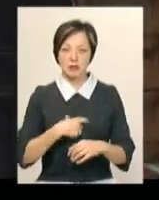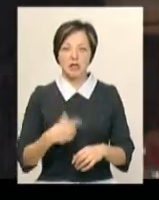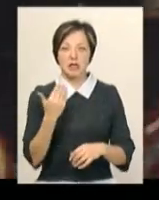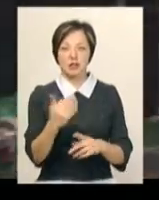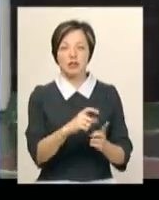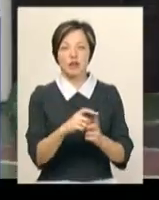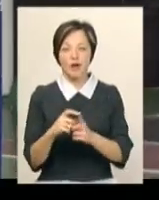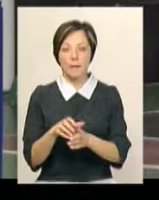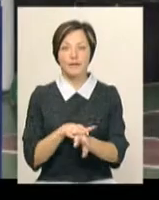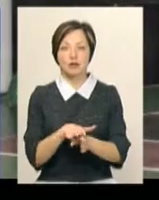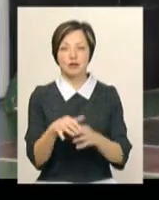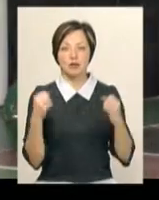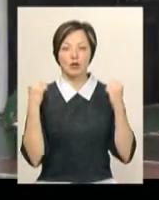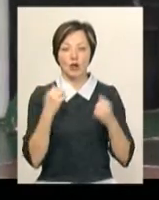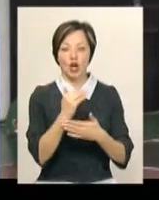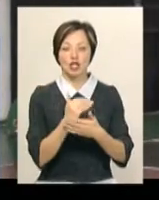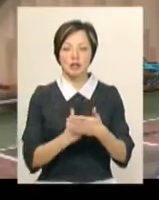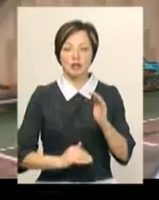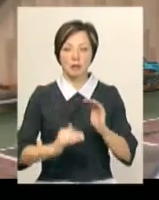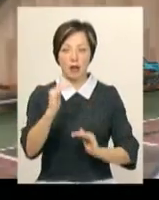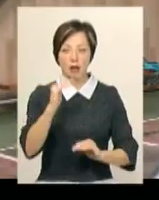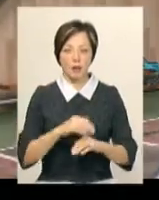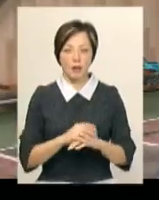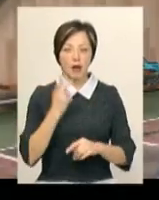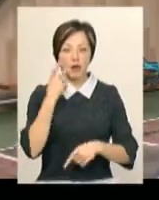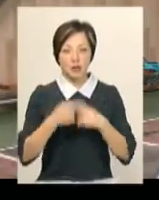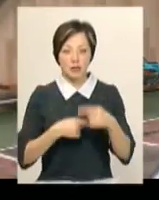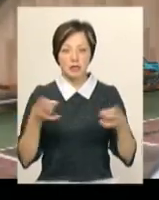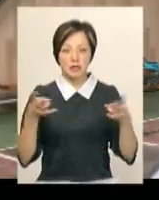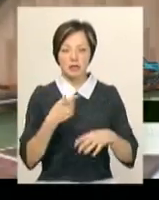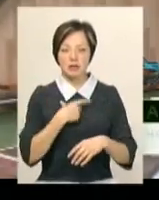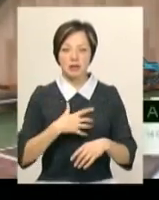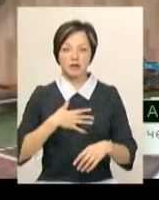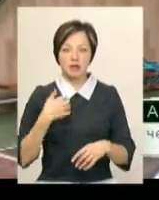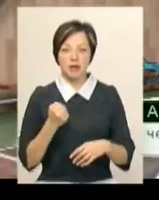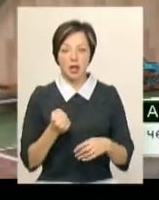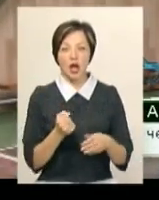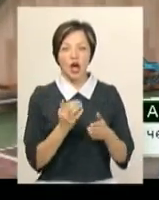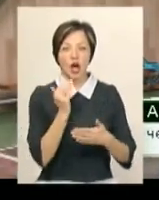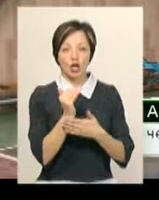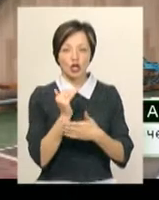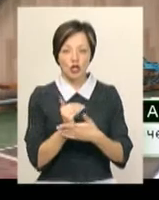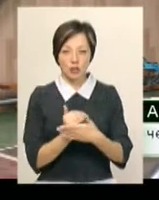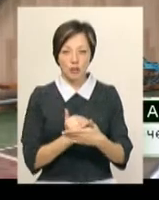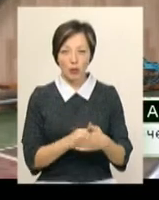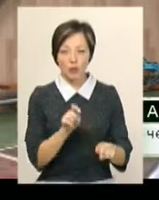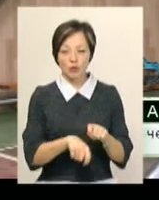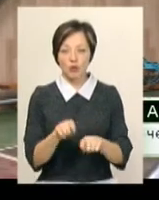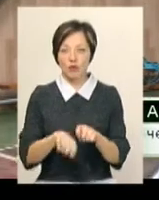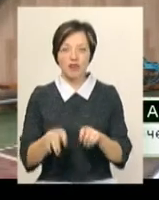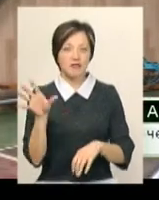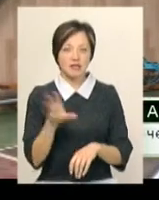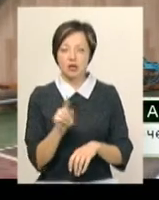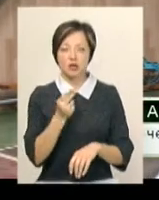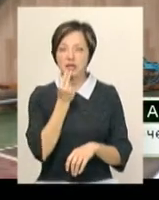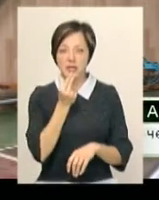її словами, вона дотримується спортивного режиму змалку. Постійно себе треба тримати в режимі, контролювати буквально все,